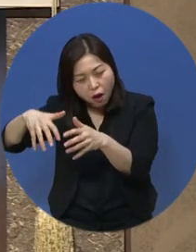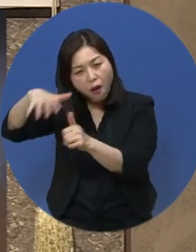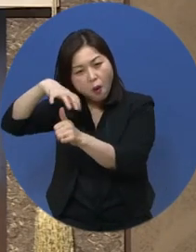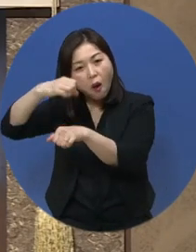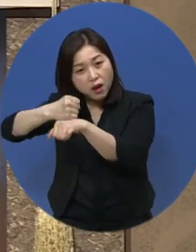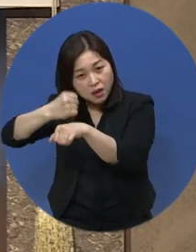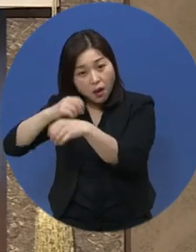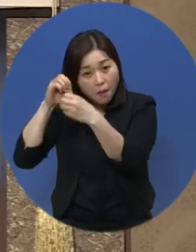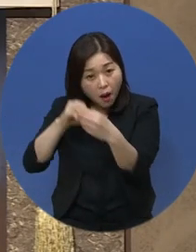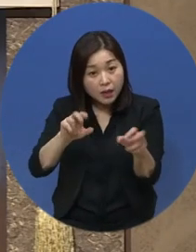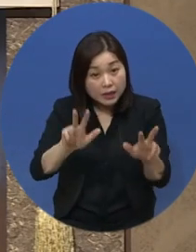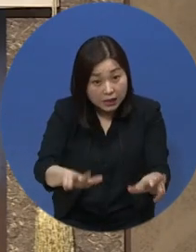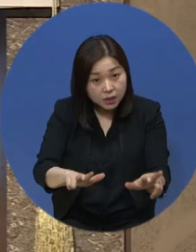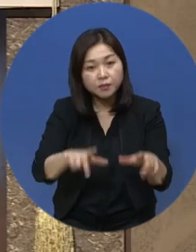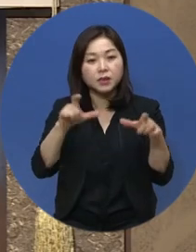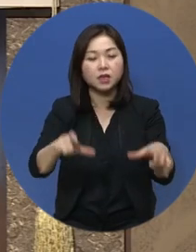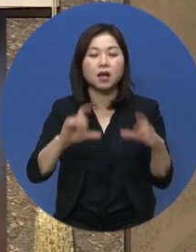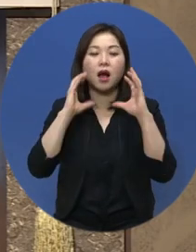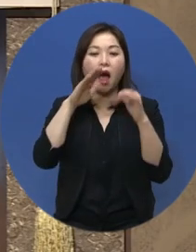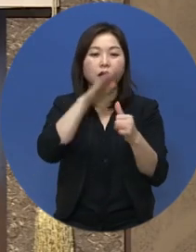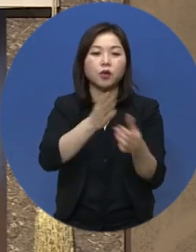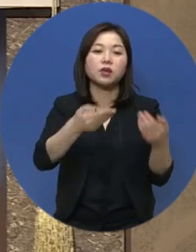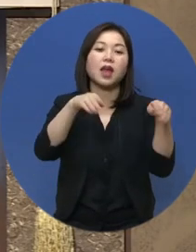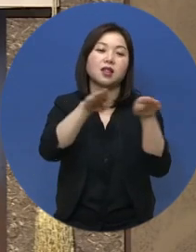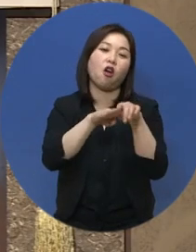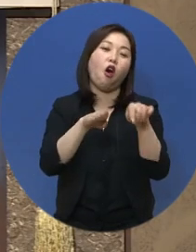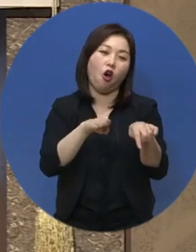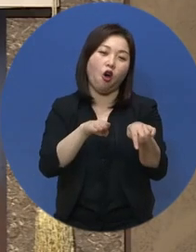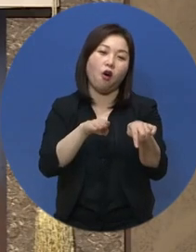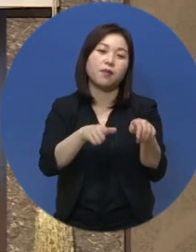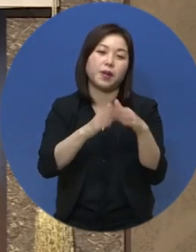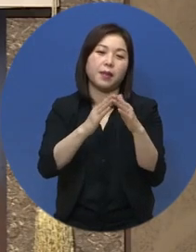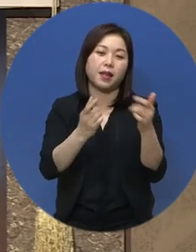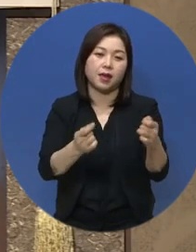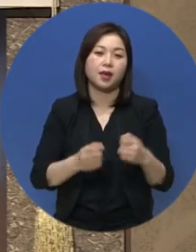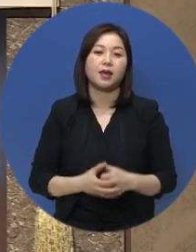됐는데요. 네. 지금 현재 그러다 보니까 개인시설들이 약